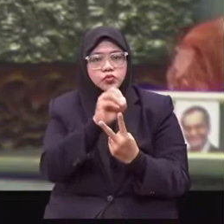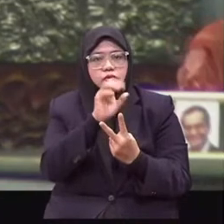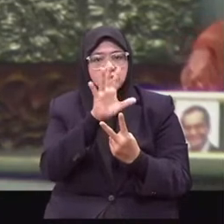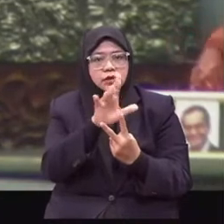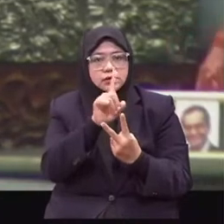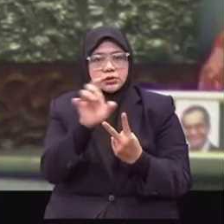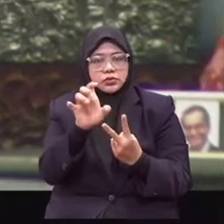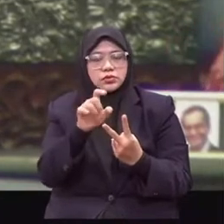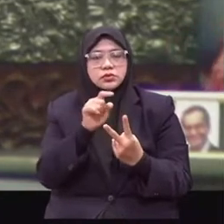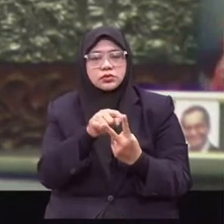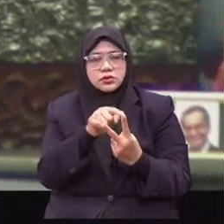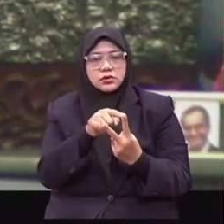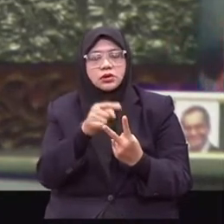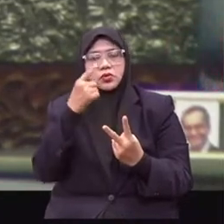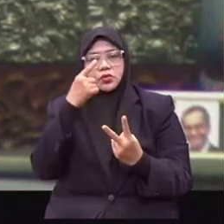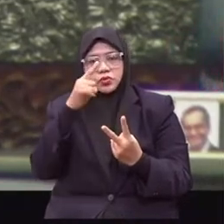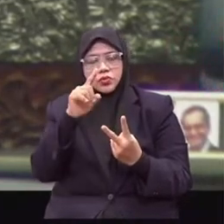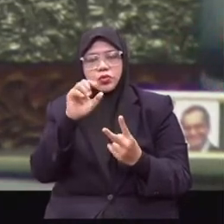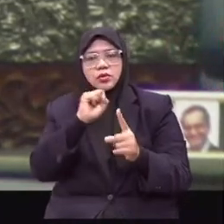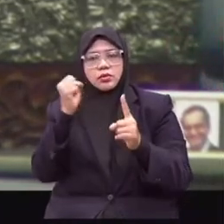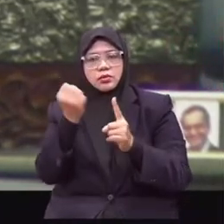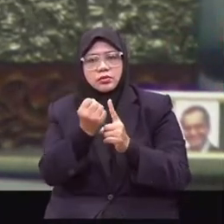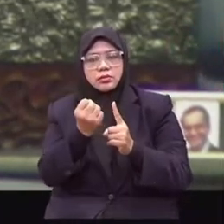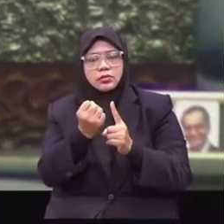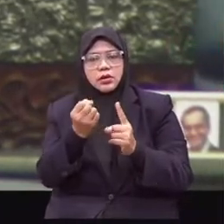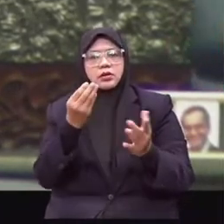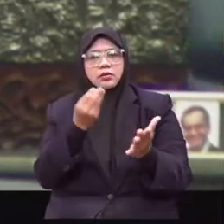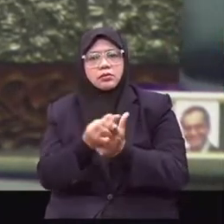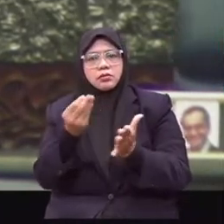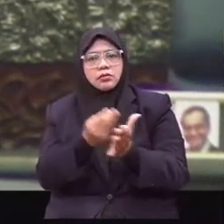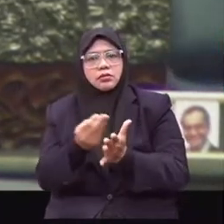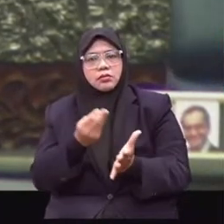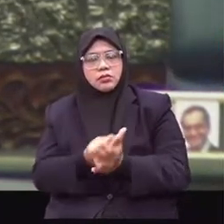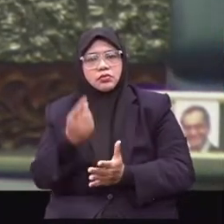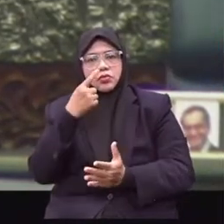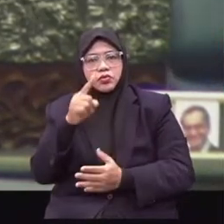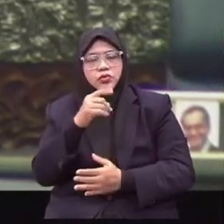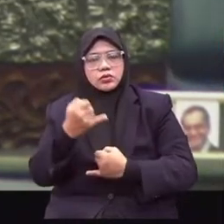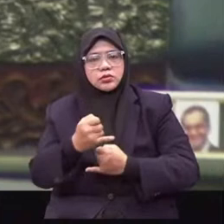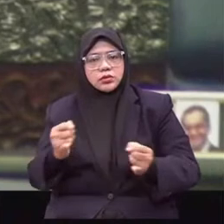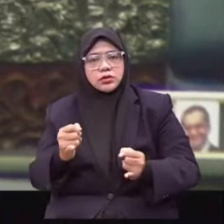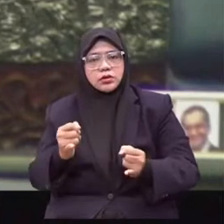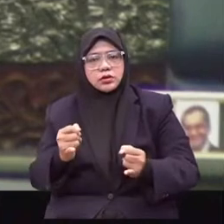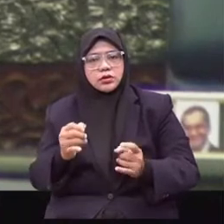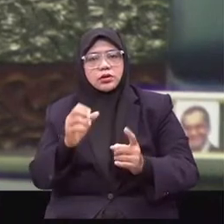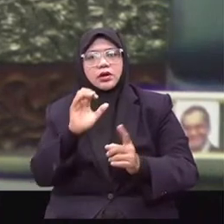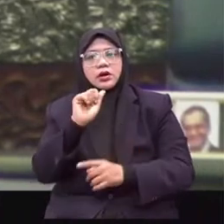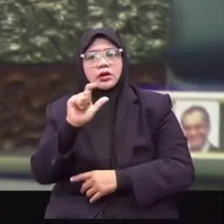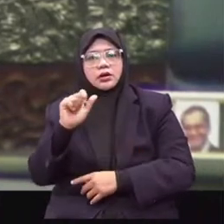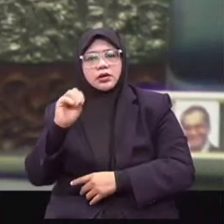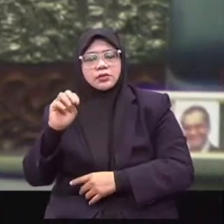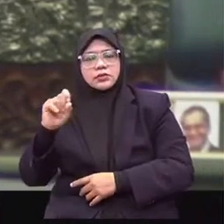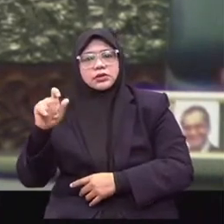100 adalah alam sekitar ini adalah berbelanjaan untuk jabatan alam sekitar sebanyak